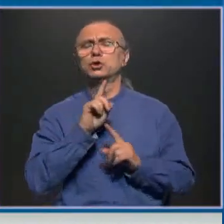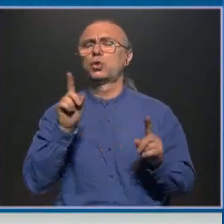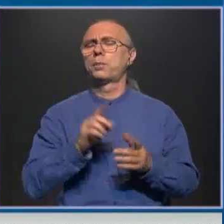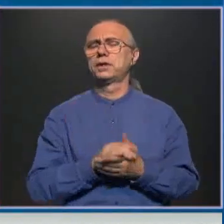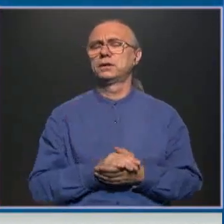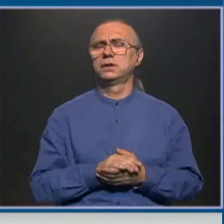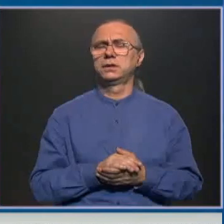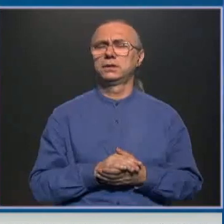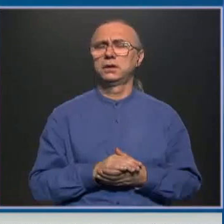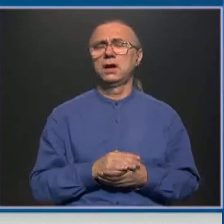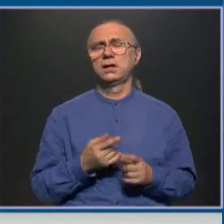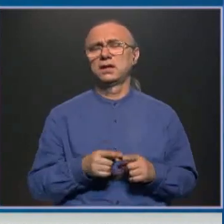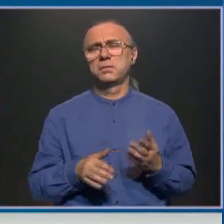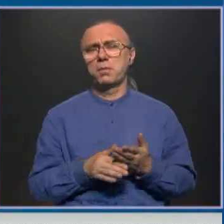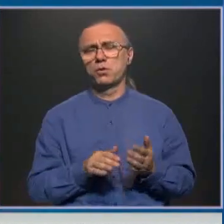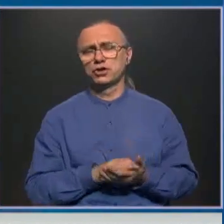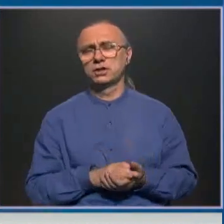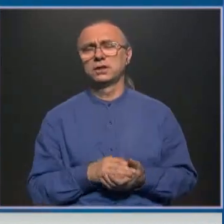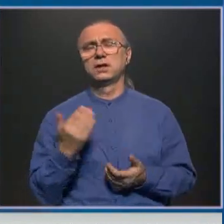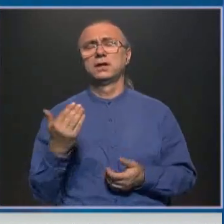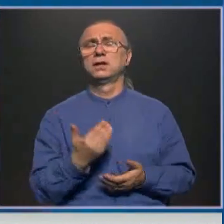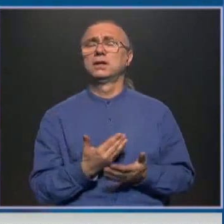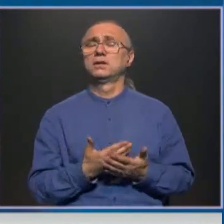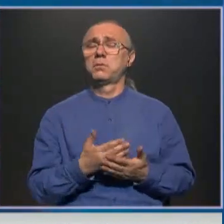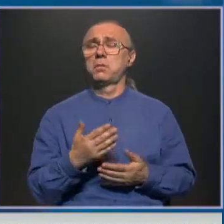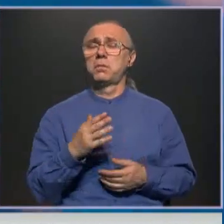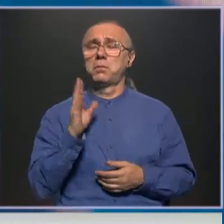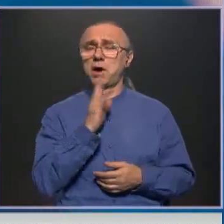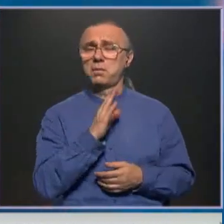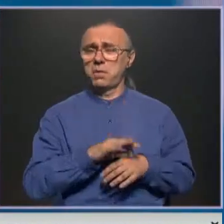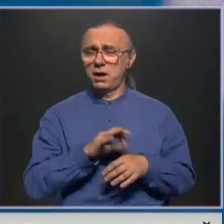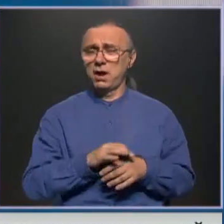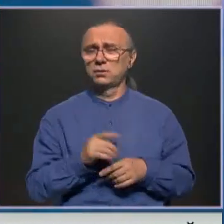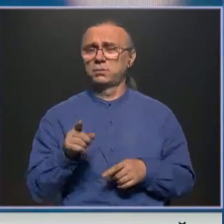мама недужная, то есть у нее есть заболевание нервной системы, как я понимаю.